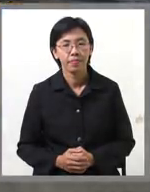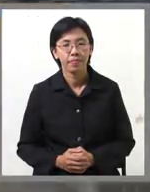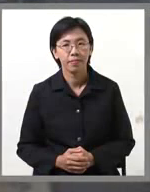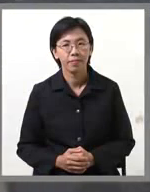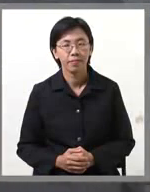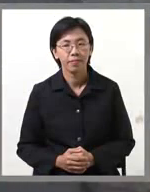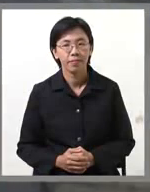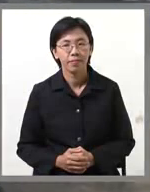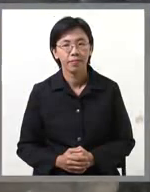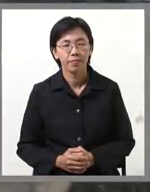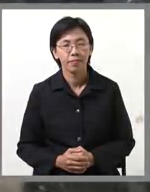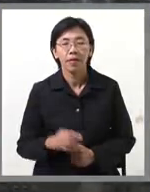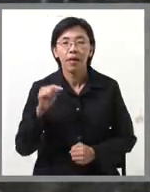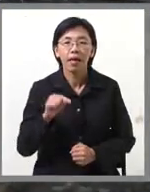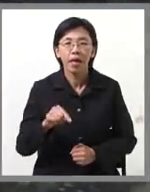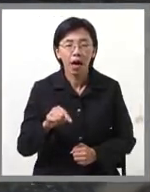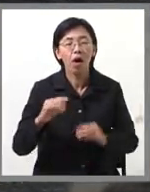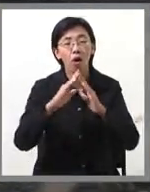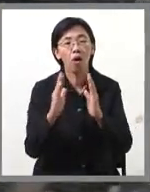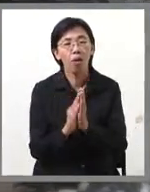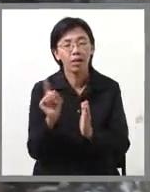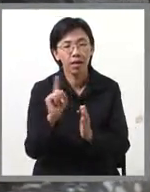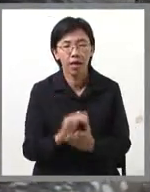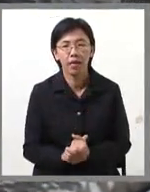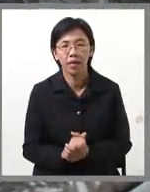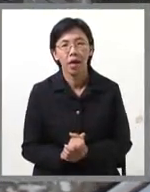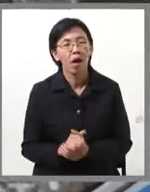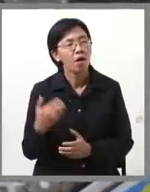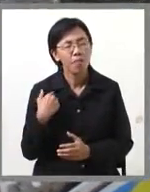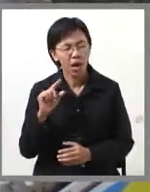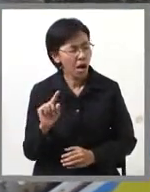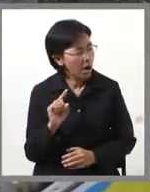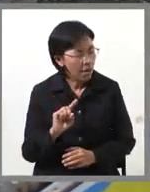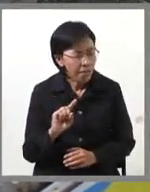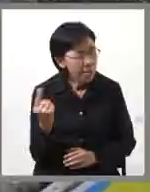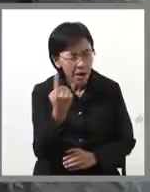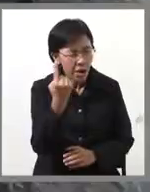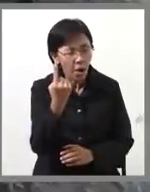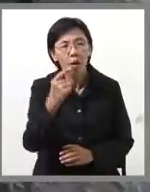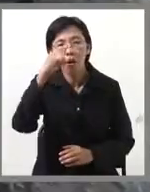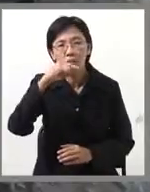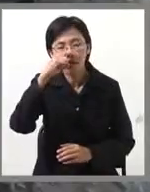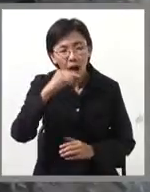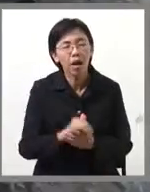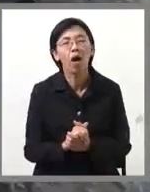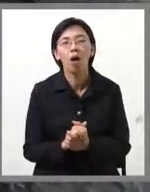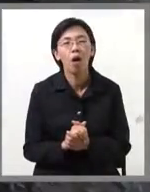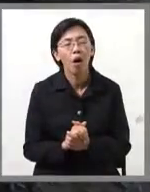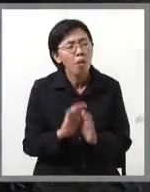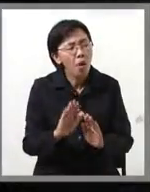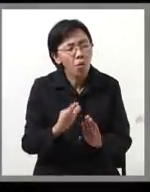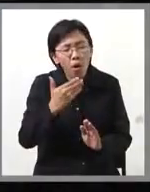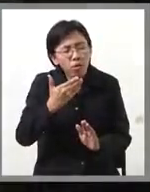งานชิ้นนี้เราให้คอนเซปต์ไว้ง่ายๆว่าหนึ่งเดียวในไทยยิ่งใหญ่ในโลกมรดกคู่ฟ้าลินเ